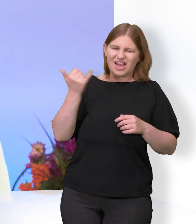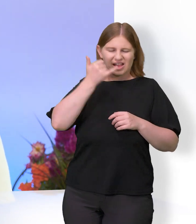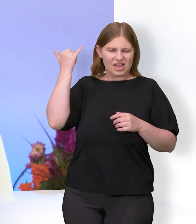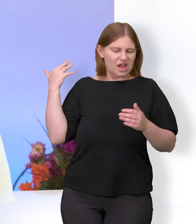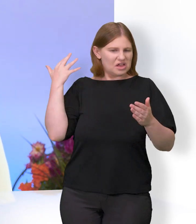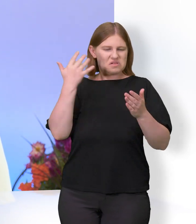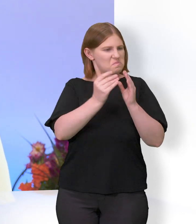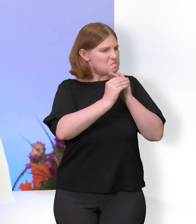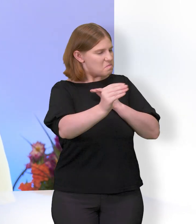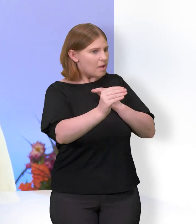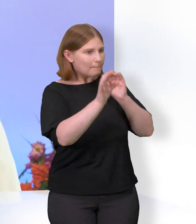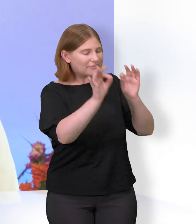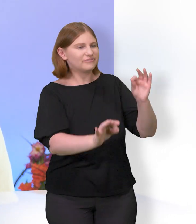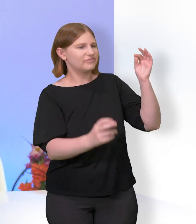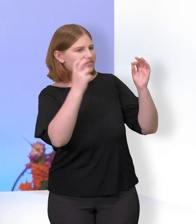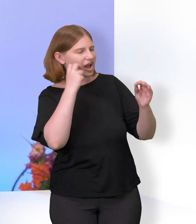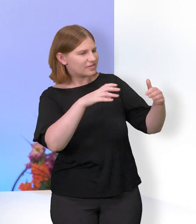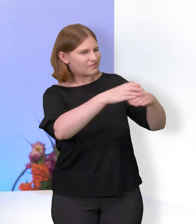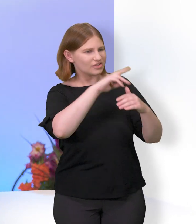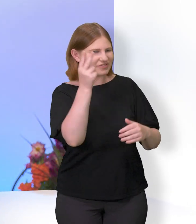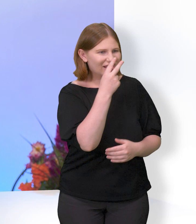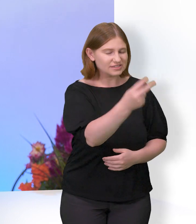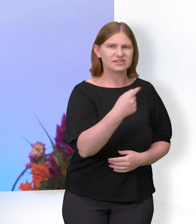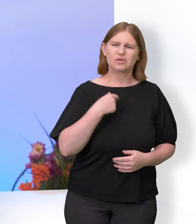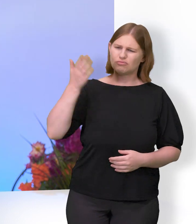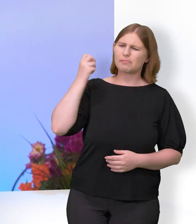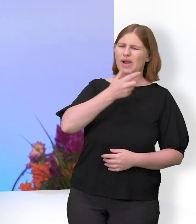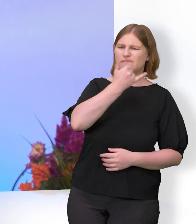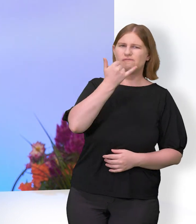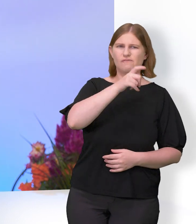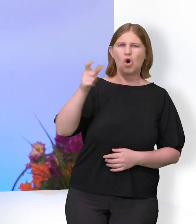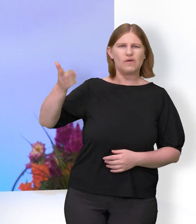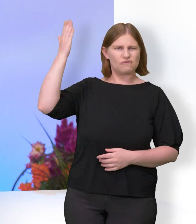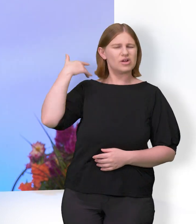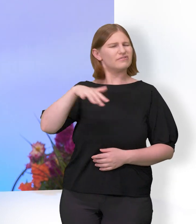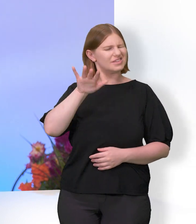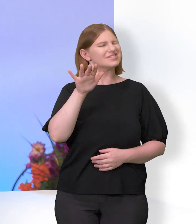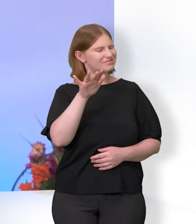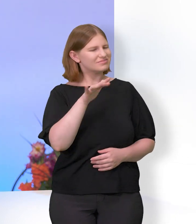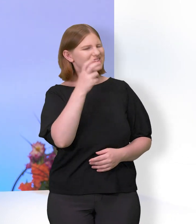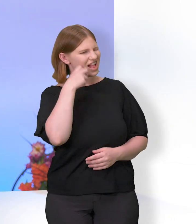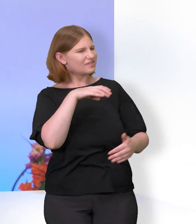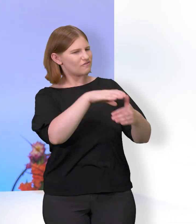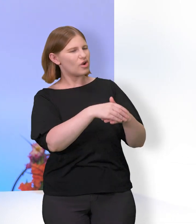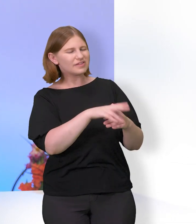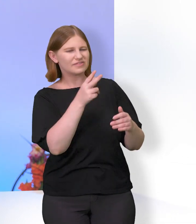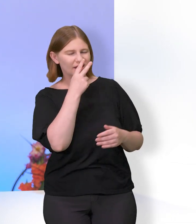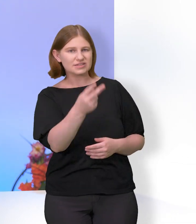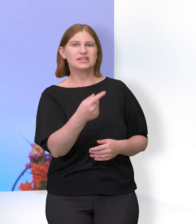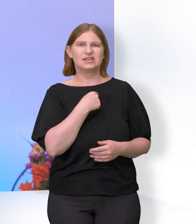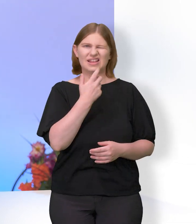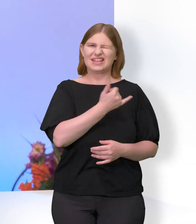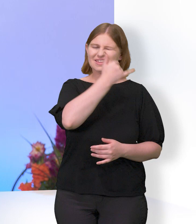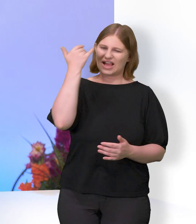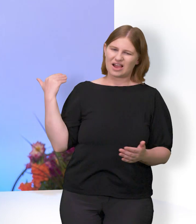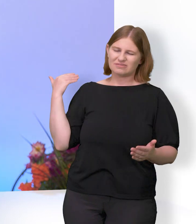Freunde wieder sieht. Ich hatte gerade diese Situation vor einigen Wochen. Nach 30 Jahren habe ich meine Abitursklasse